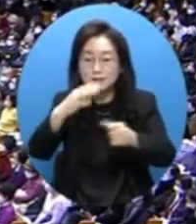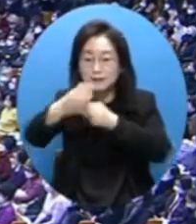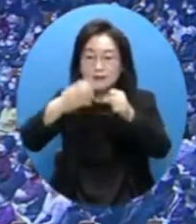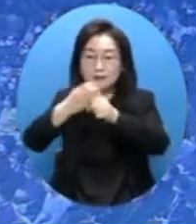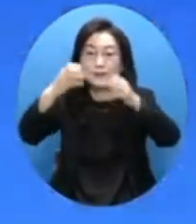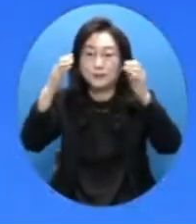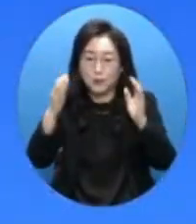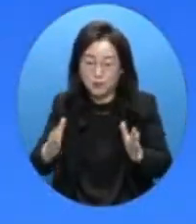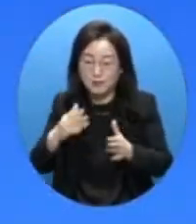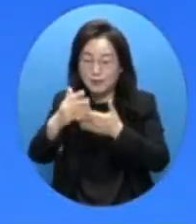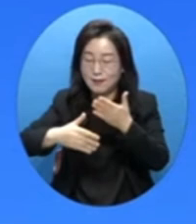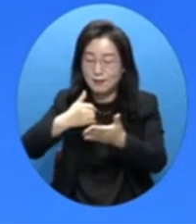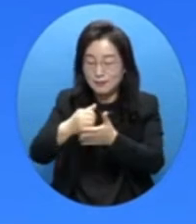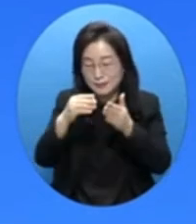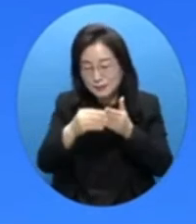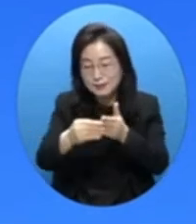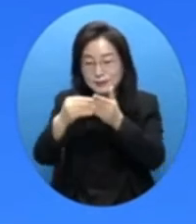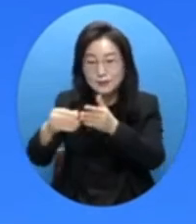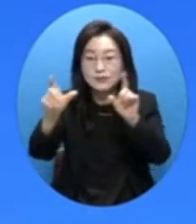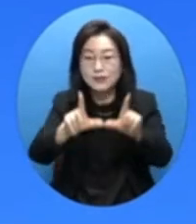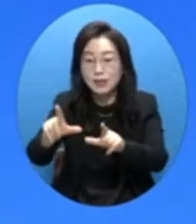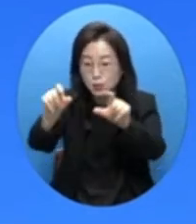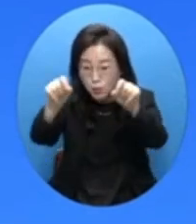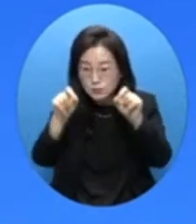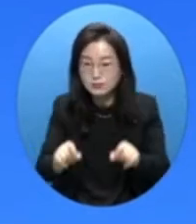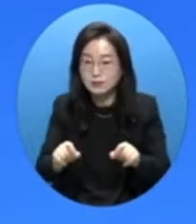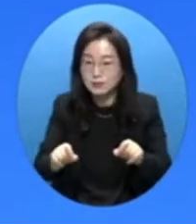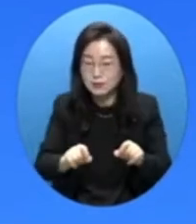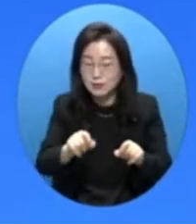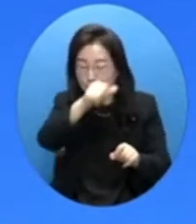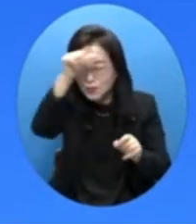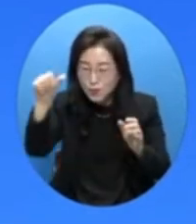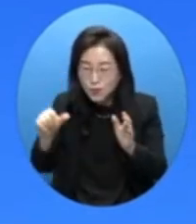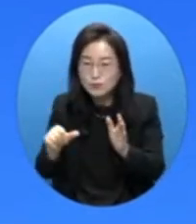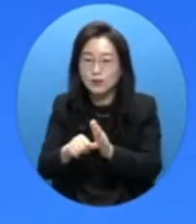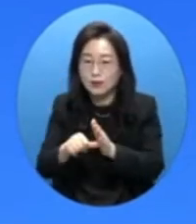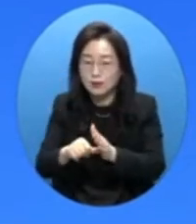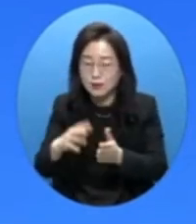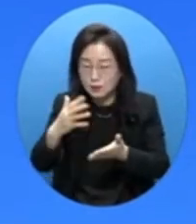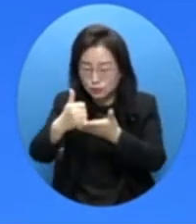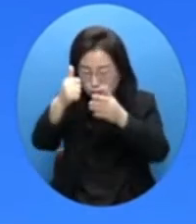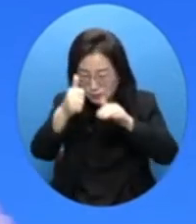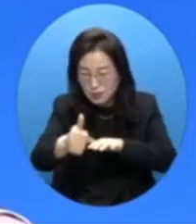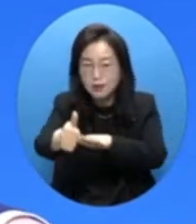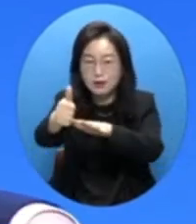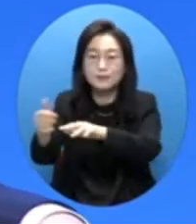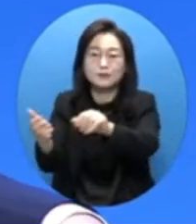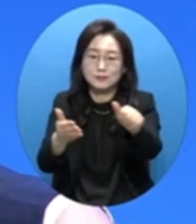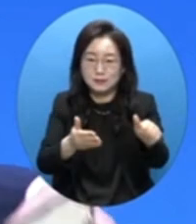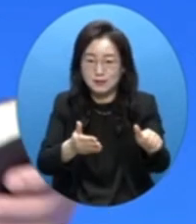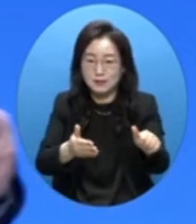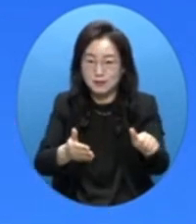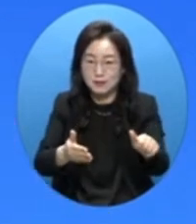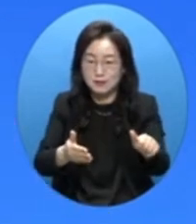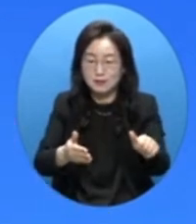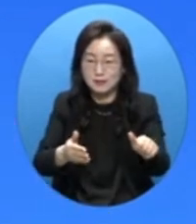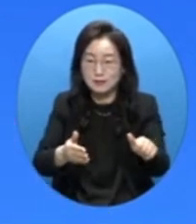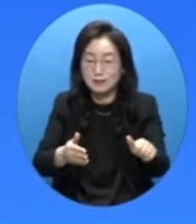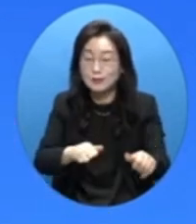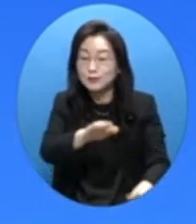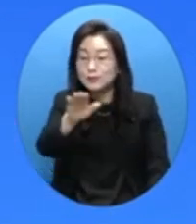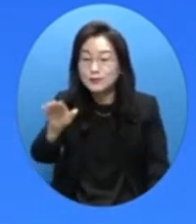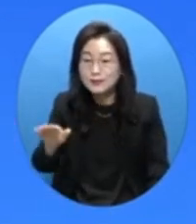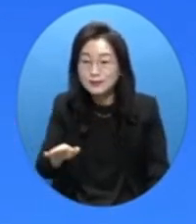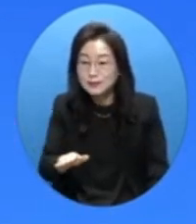40년 동안 하나님의 인도함을 따라 살아갔던 것처럼 우리도 일생 살아간 동안 주님의 인도함을 따라 살아가야 됩니다 우리의 인도함을